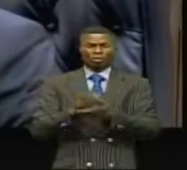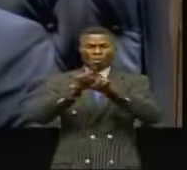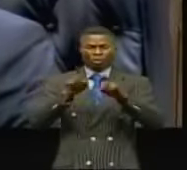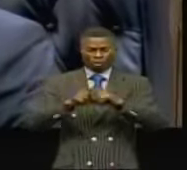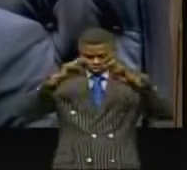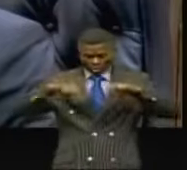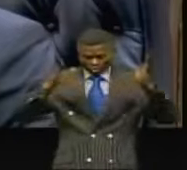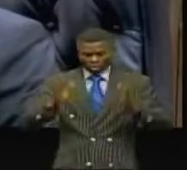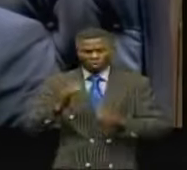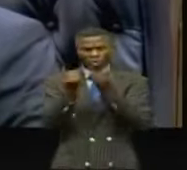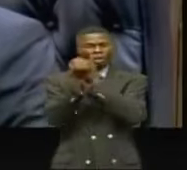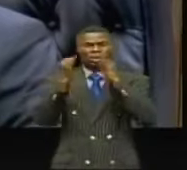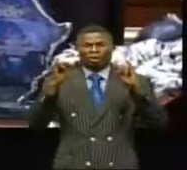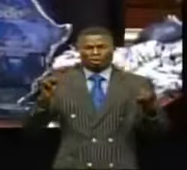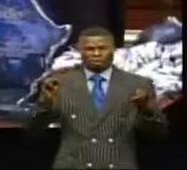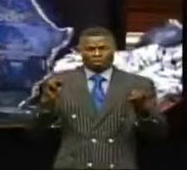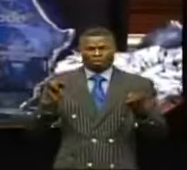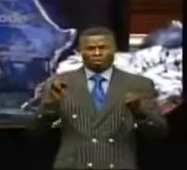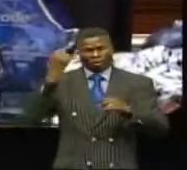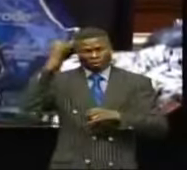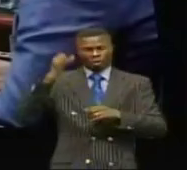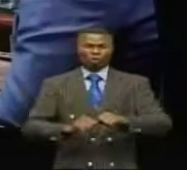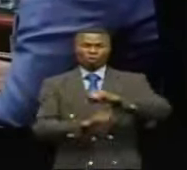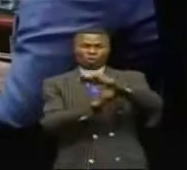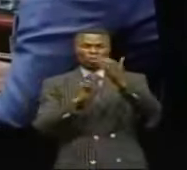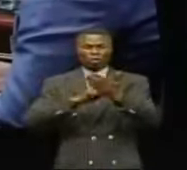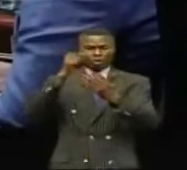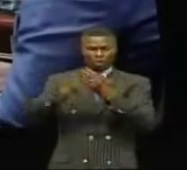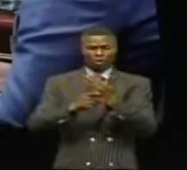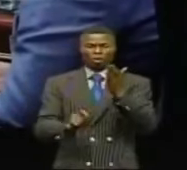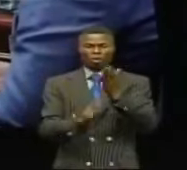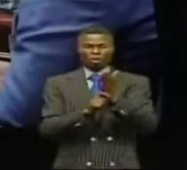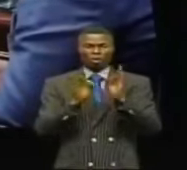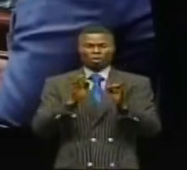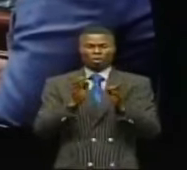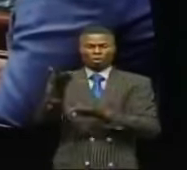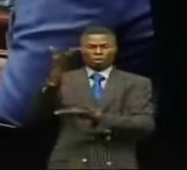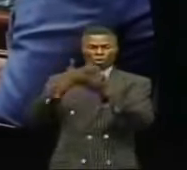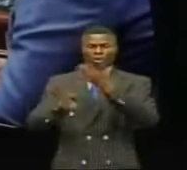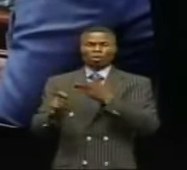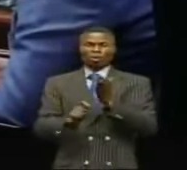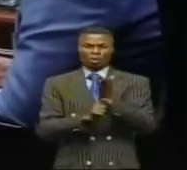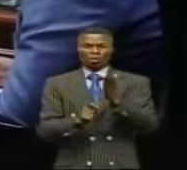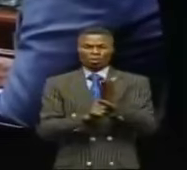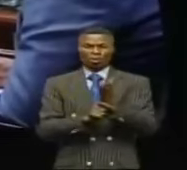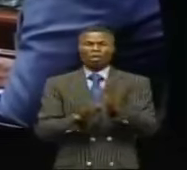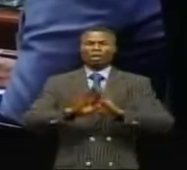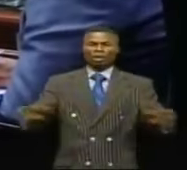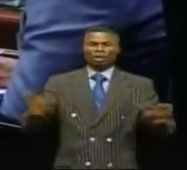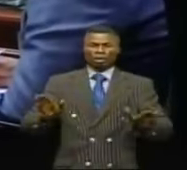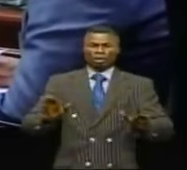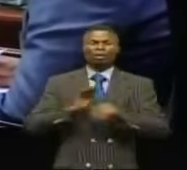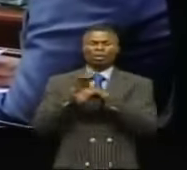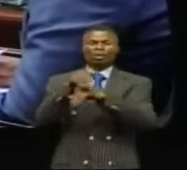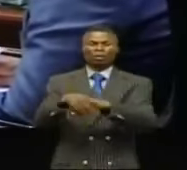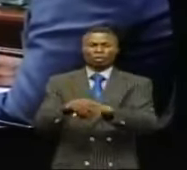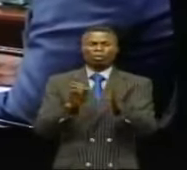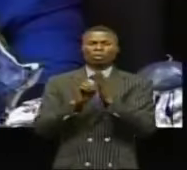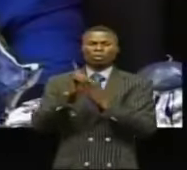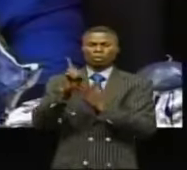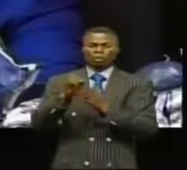chercheurs indépendants, dans le cadre du soutien aux projets d'innovation et de transfert des technologies susceptibles de contribuer au